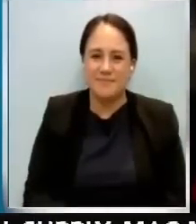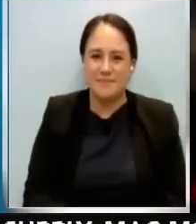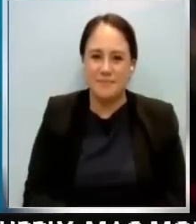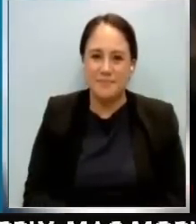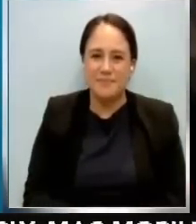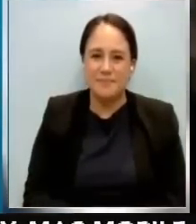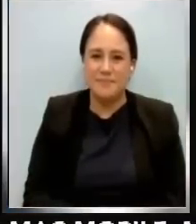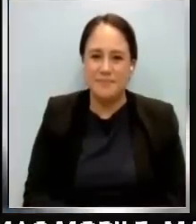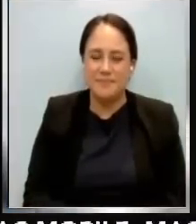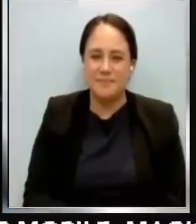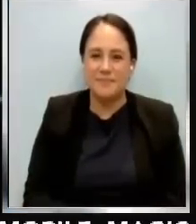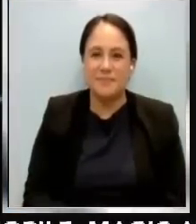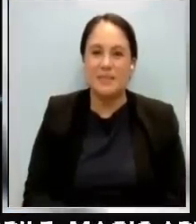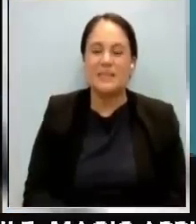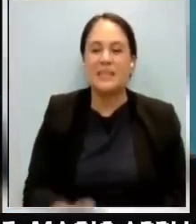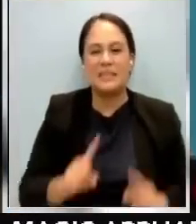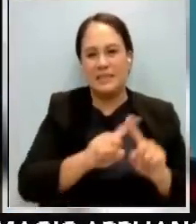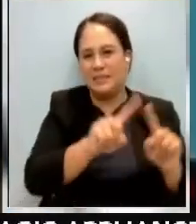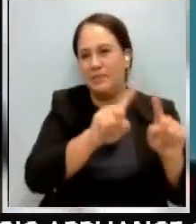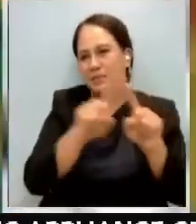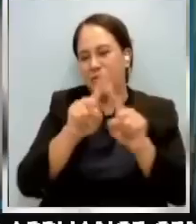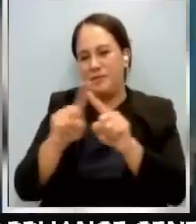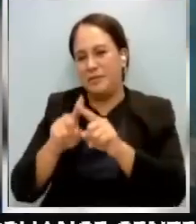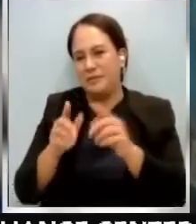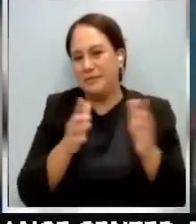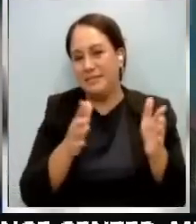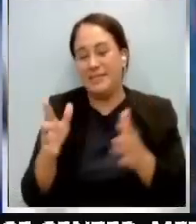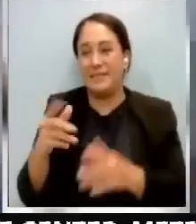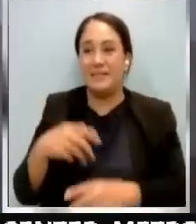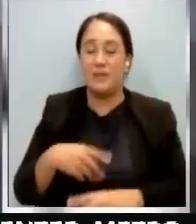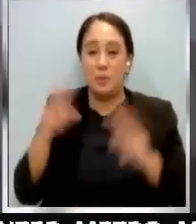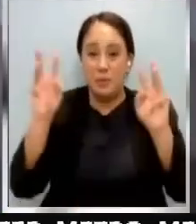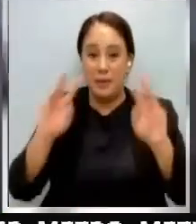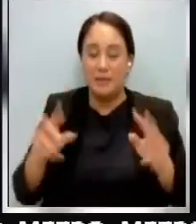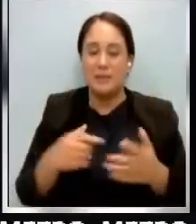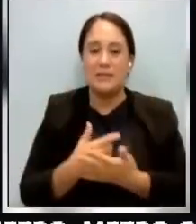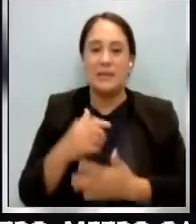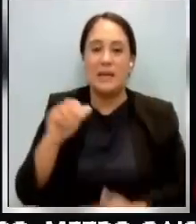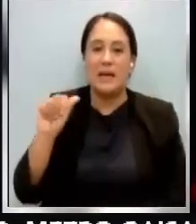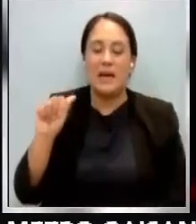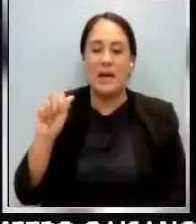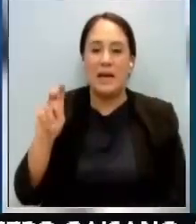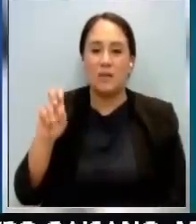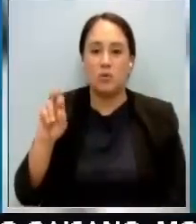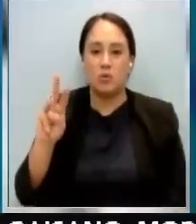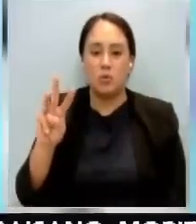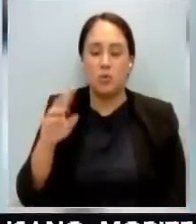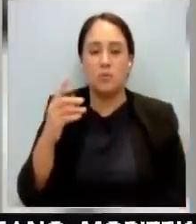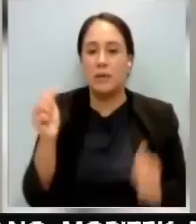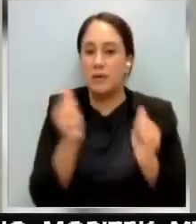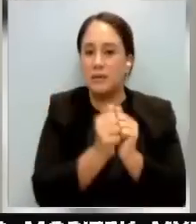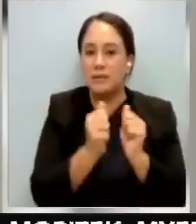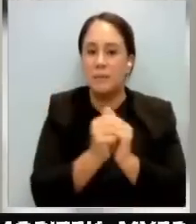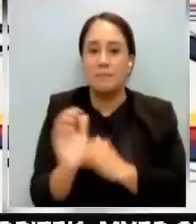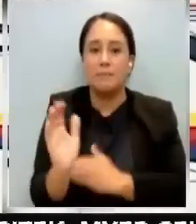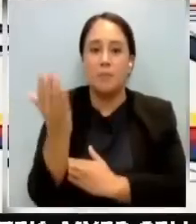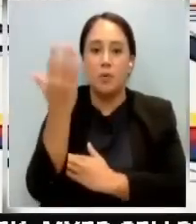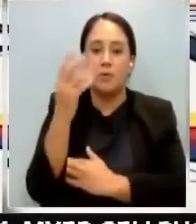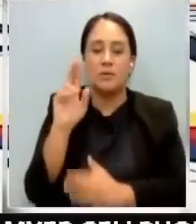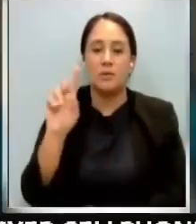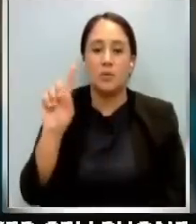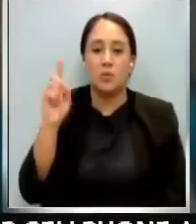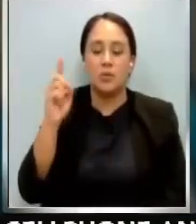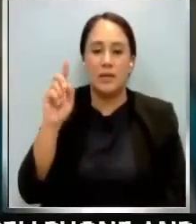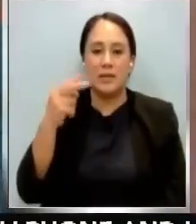Mula sa magkakaibang larangan ang mga bagong weather presenter, si Andrew Portiera, na makakasama tuwing umaga sa unang hirit mula sa mundo